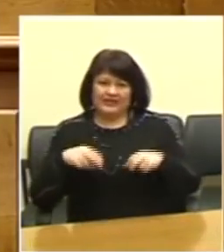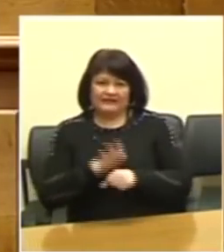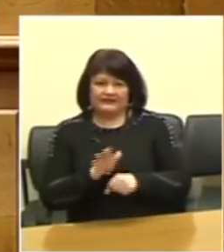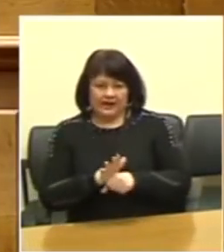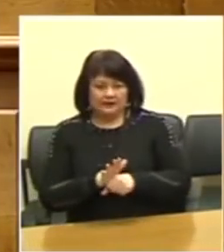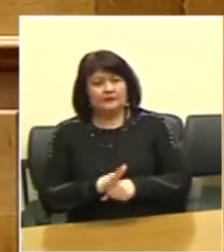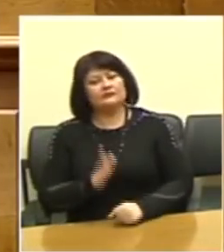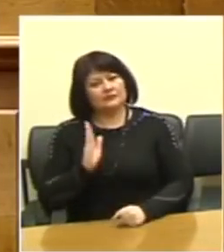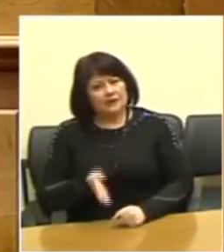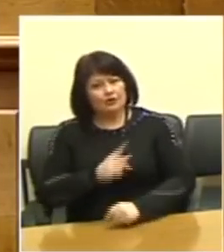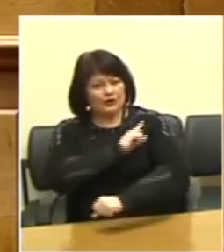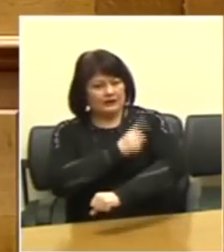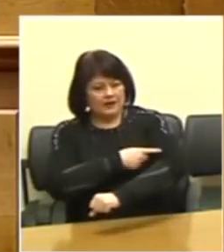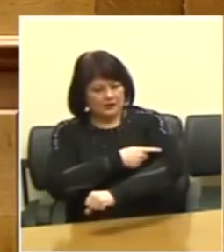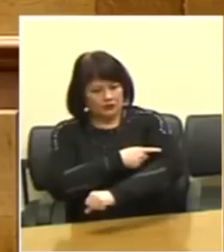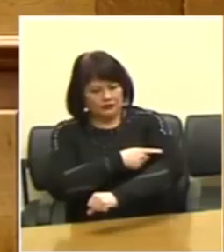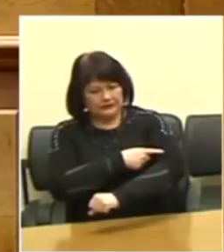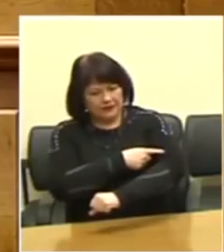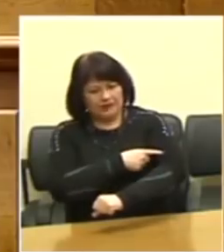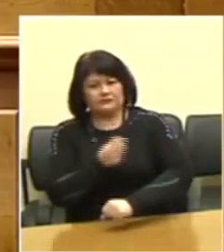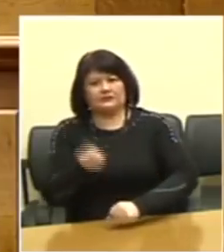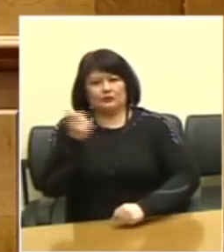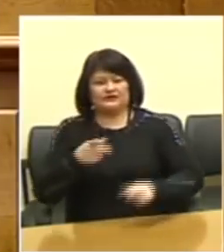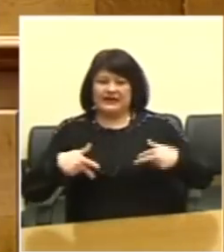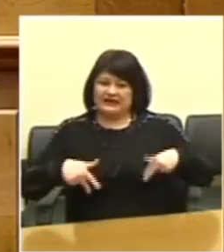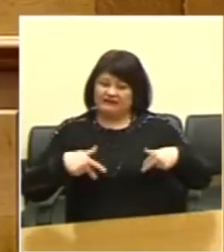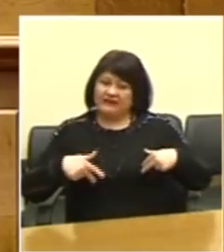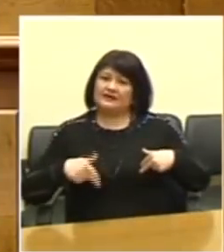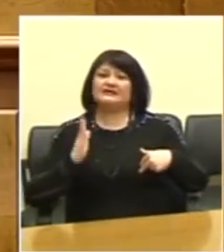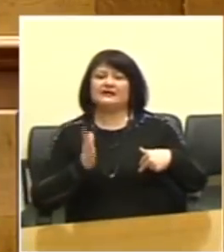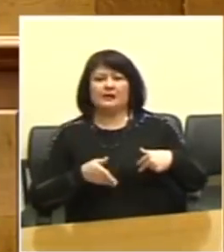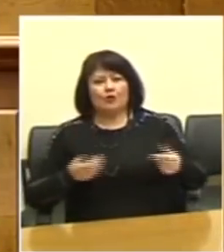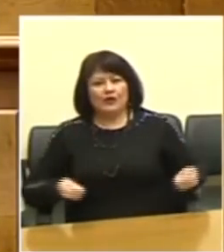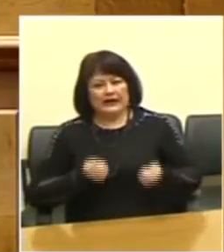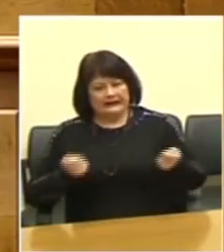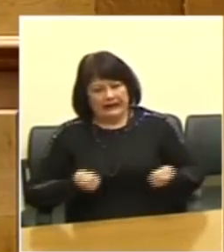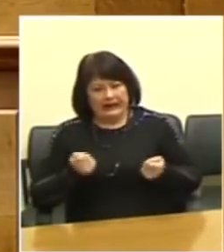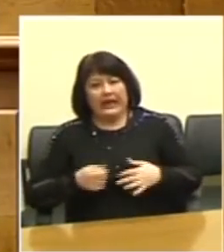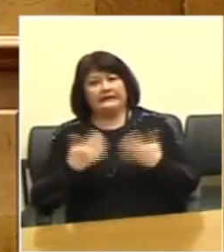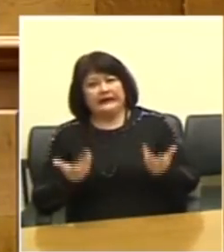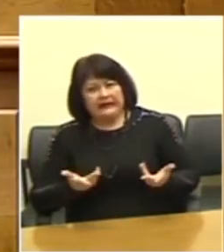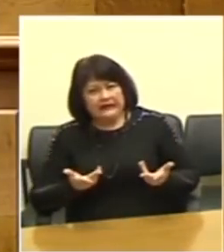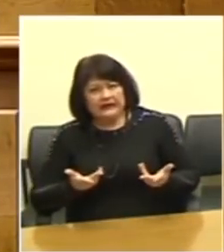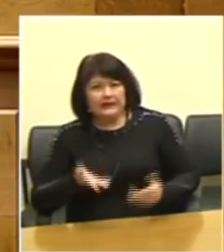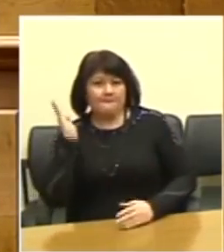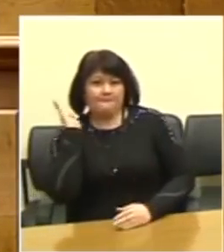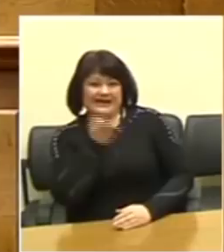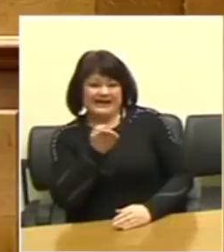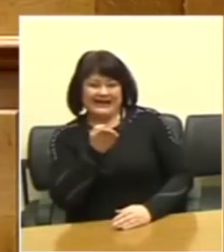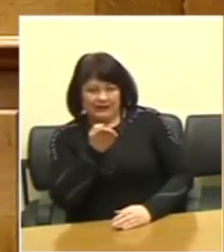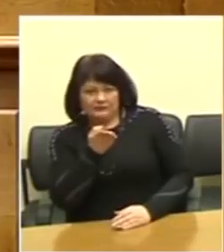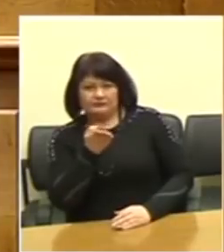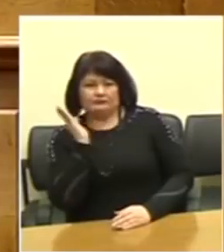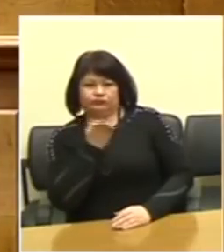η δυνατότητα της εκάστοτε κοινοβουλευτικής πλειοψηφίας να ασκεί ή να ανακαλεί την ποινική δίωξη.